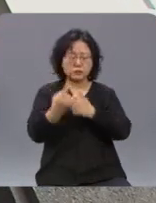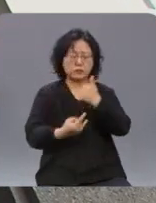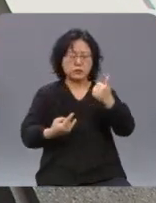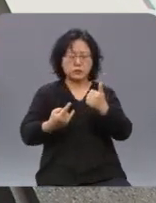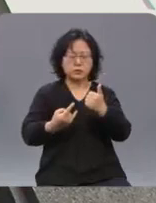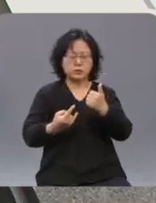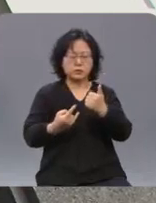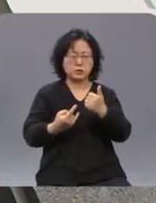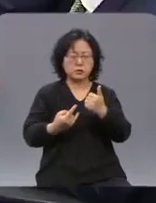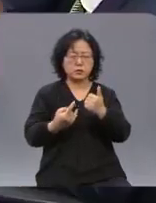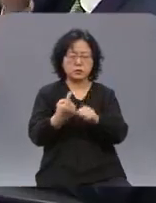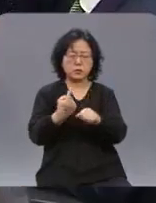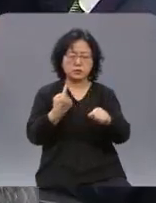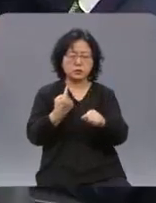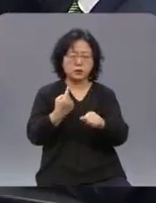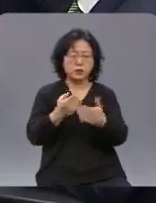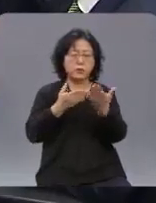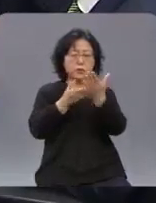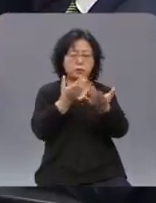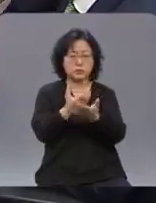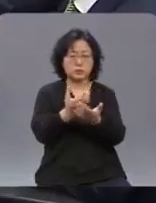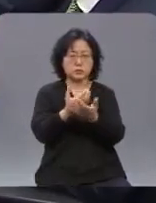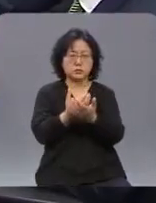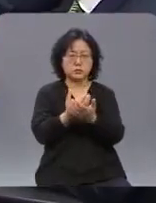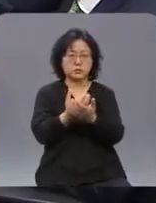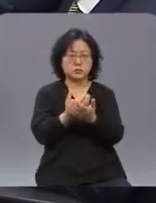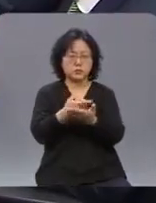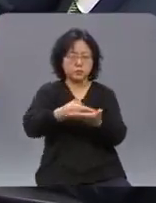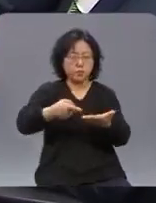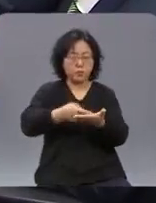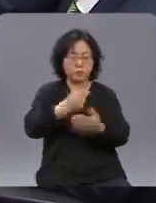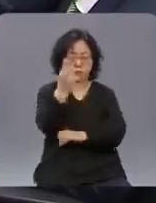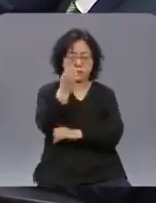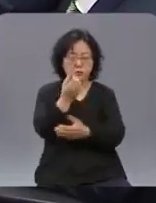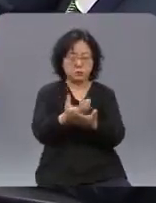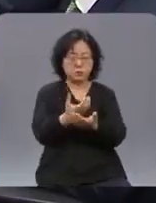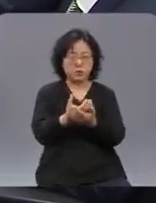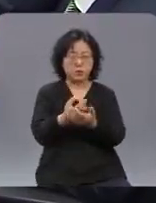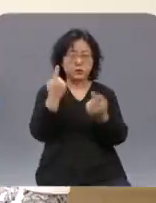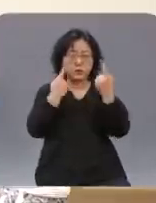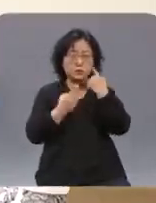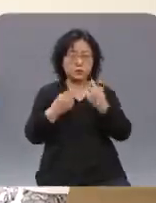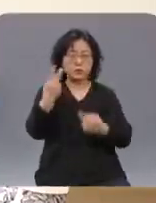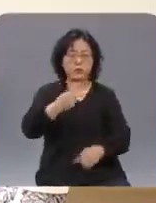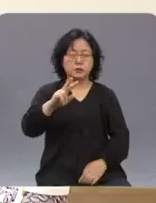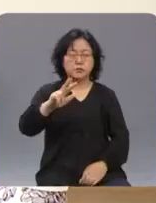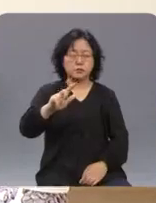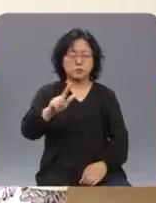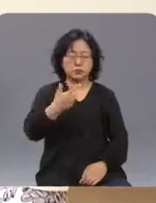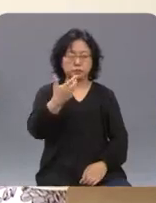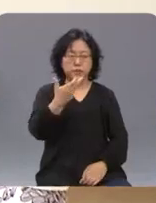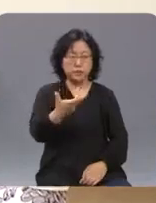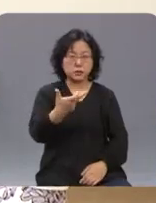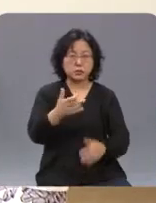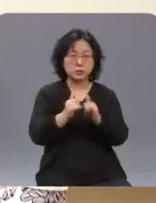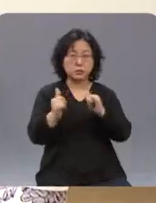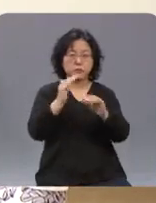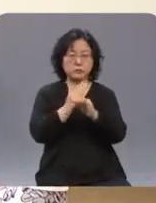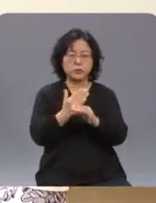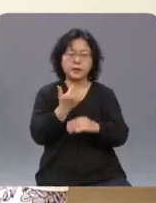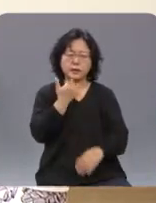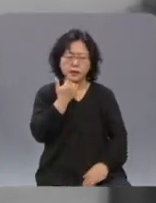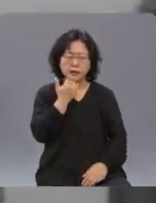조사비가 펴낸 지난해 하반기 보고서를 보면 보상기록을 토대로 한 전체 상위자 260017명 가운데